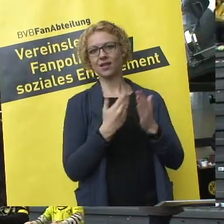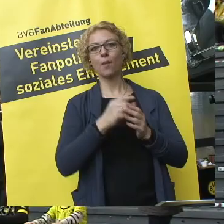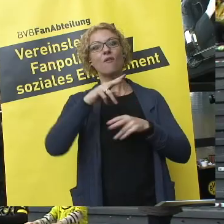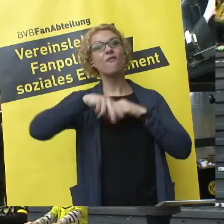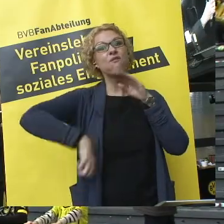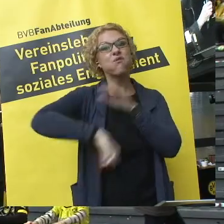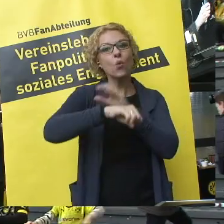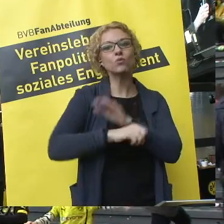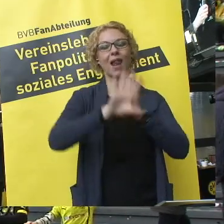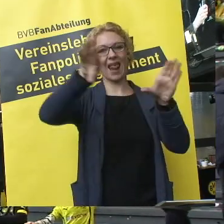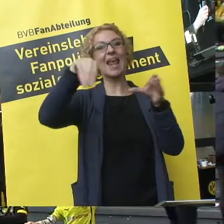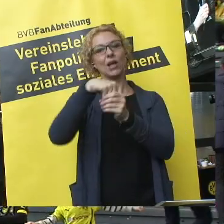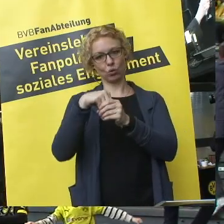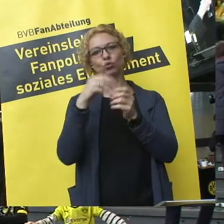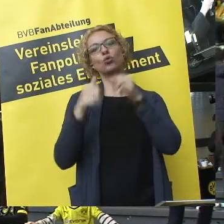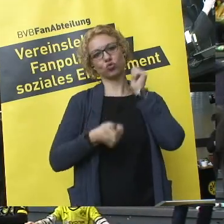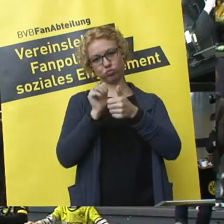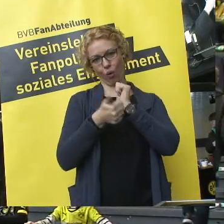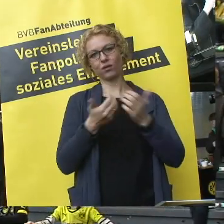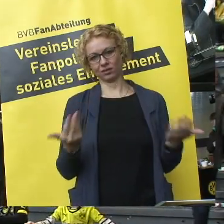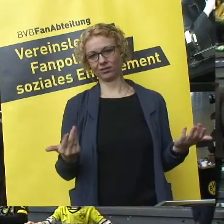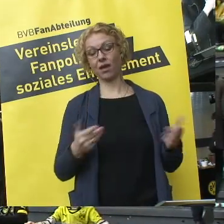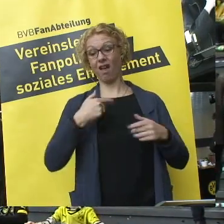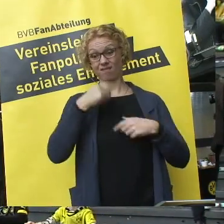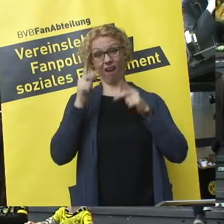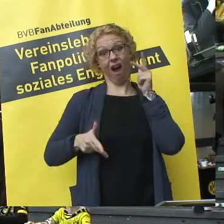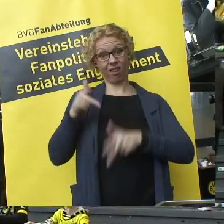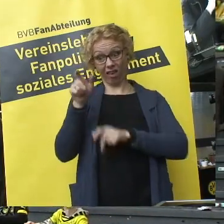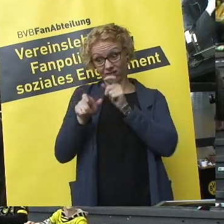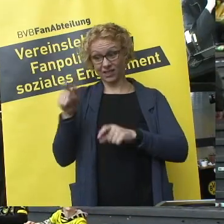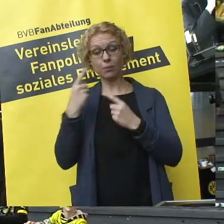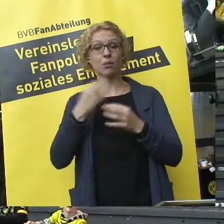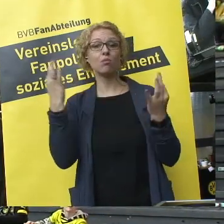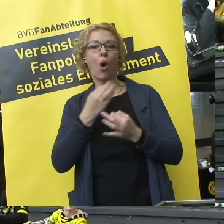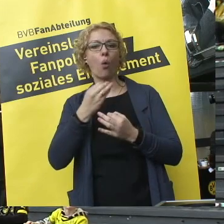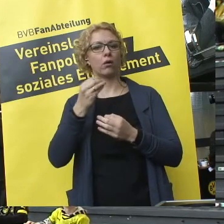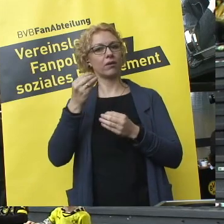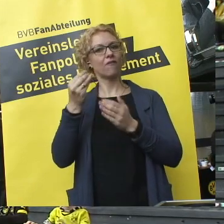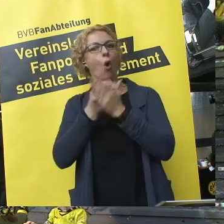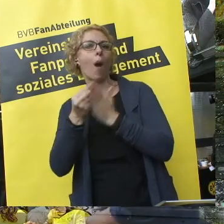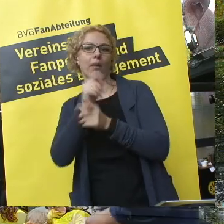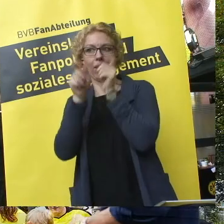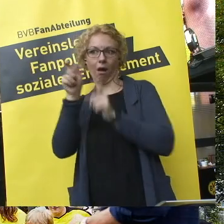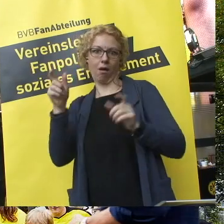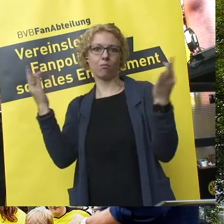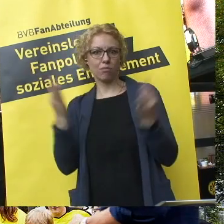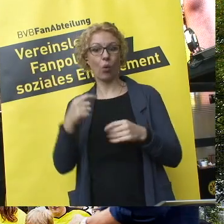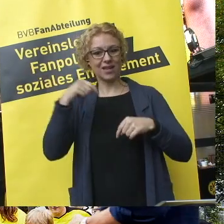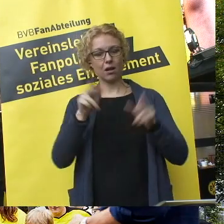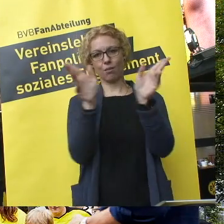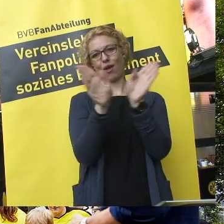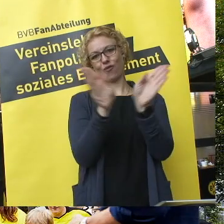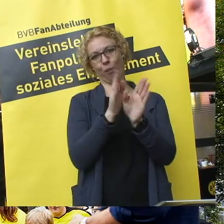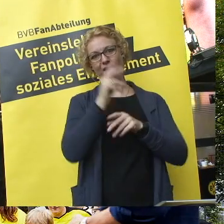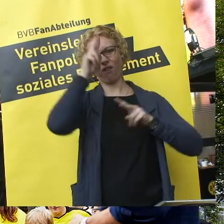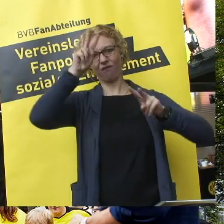großer Inklusionssport. Unsere Athleten brauchen auch Idole. Sie sind vielfach begeisterte Fans, vor allen Dingen hier natürlich